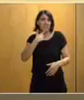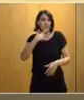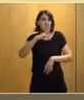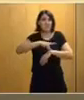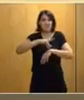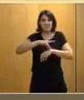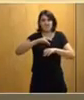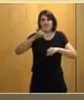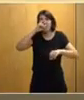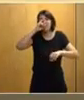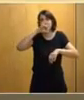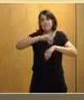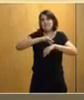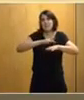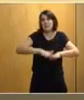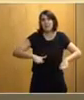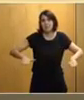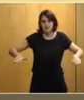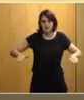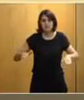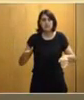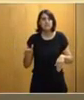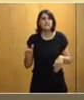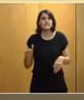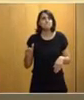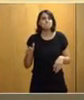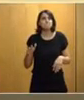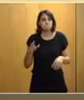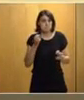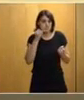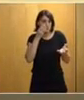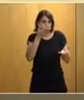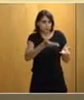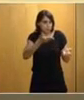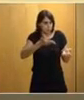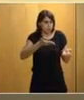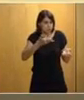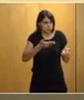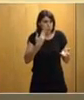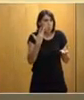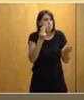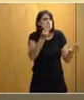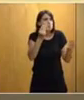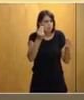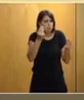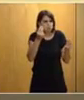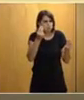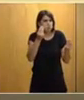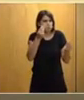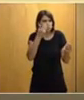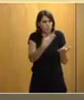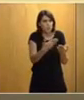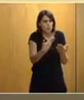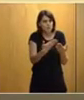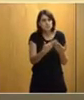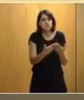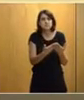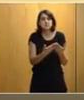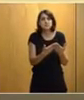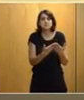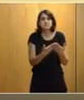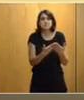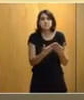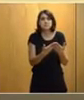I que més enllà d'aquesta dada, que és una dada rellevant pel que fa al seu volum, doncs, també destacar que